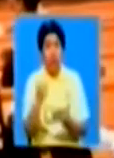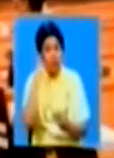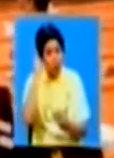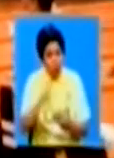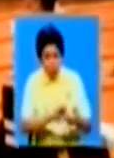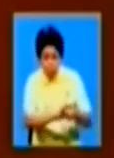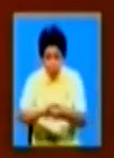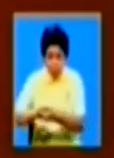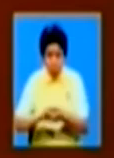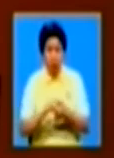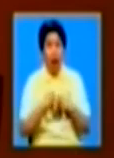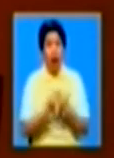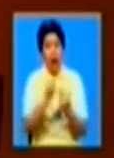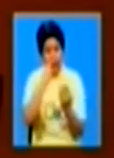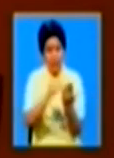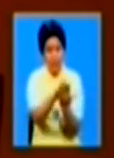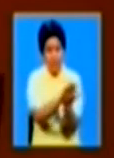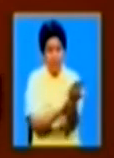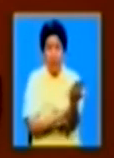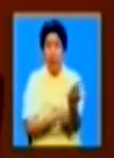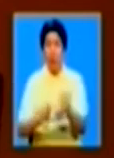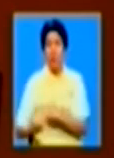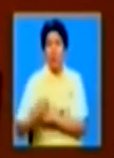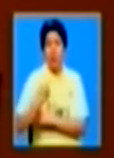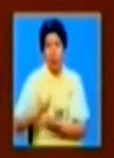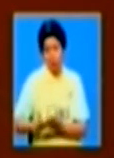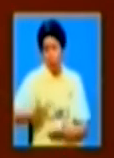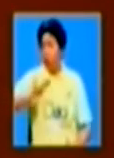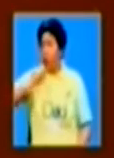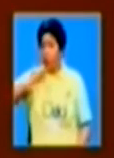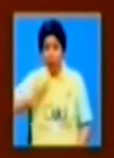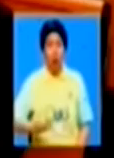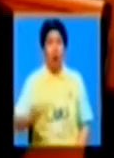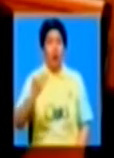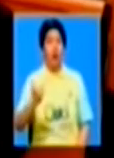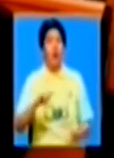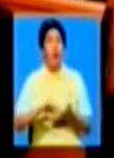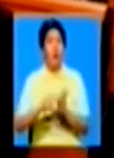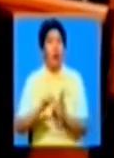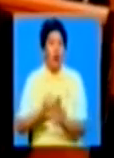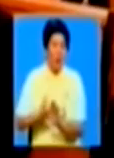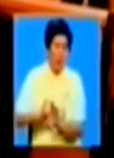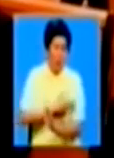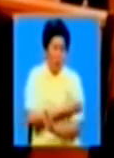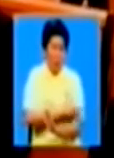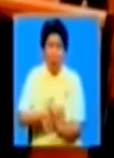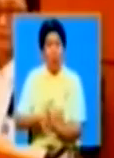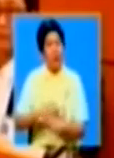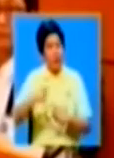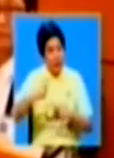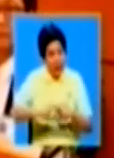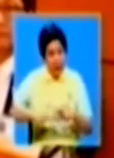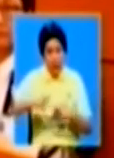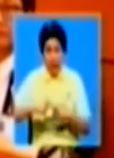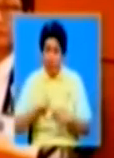ให้มีความร่วมมือในการที่จะทำให้ประเทศชาติเดินตามวิสัยทัศน์นะมีความมั่นคงมั่งคั่งอย่างยั่งยืนแล้วก็สำหรับนักการเมืองหรือว่าพรรคการเมือง